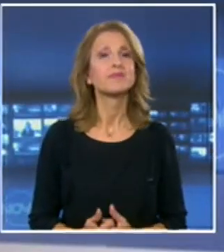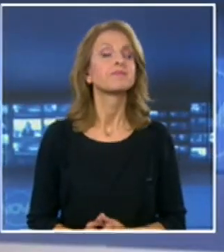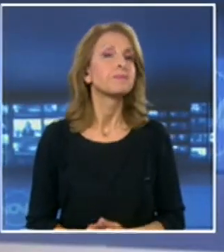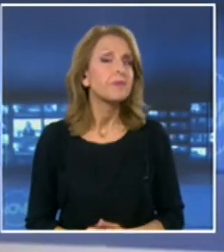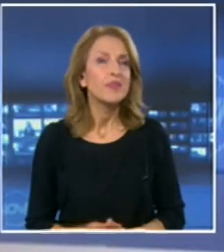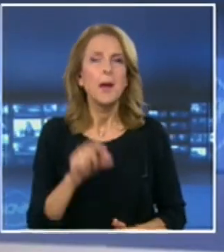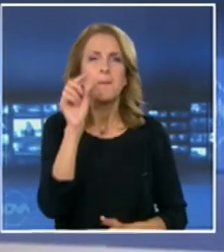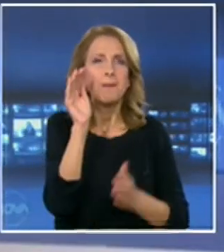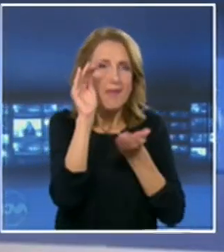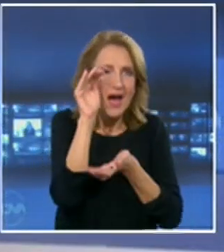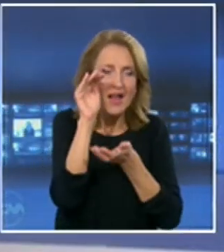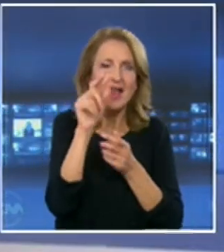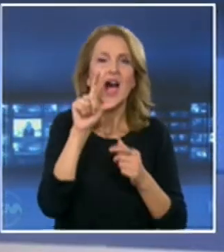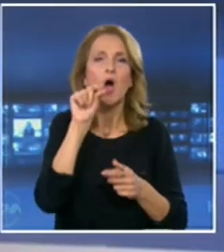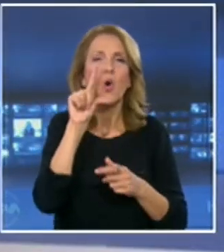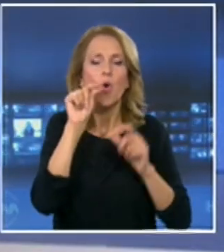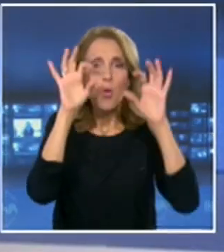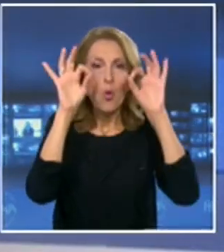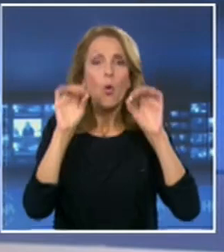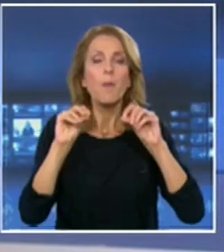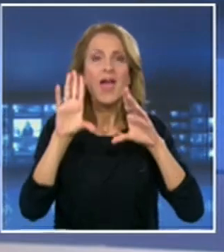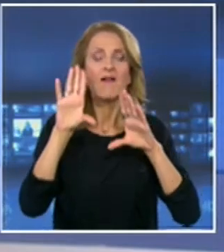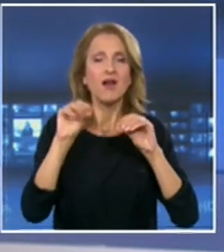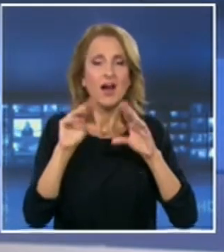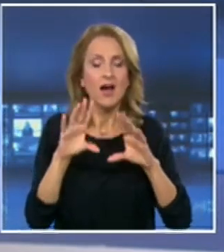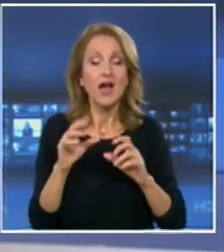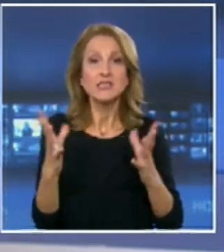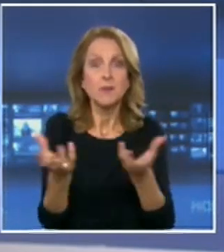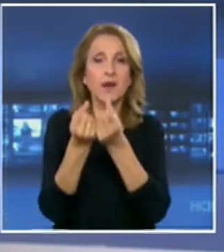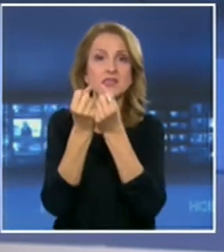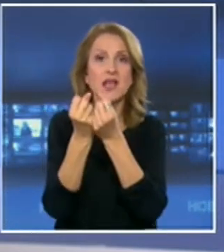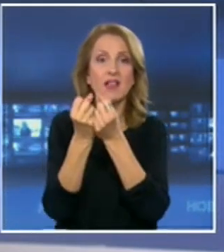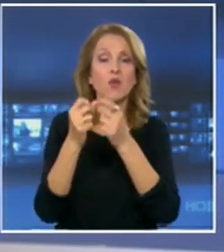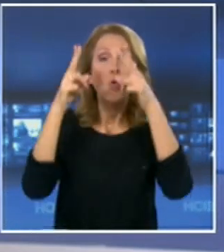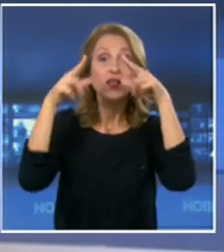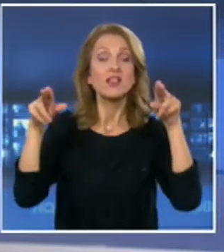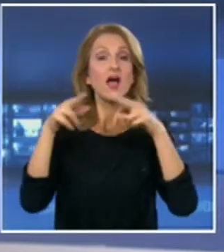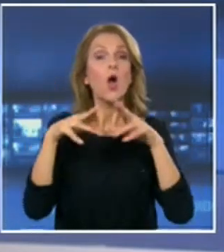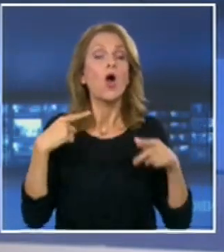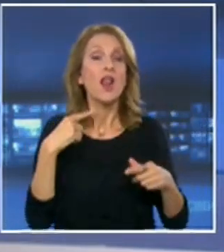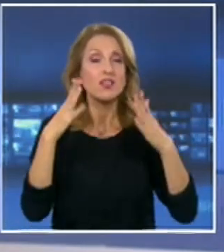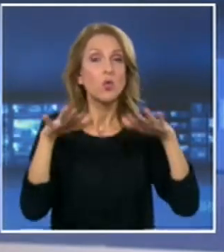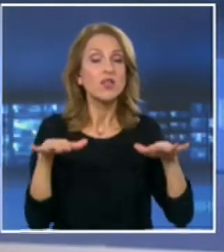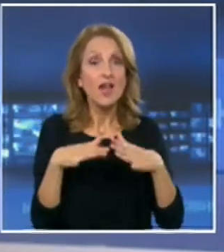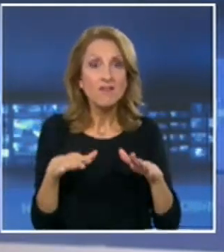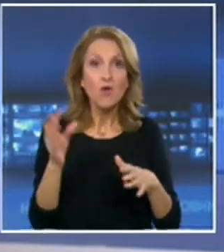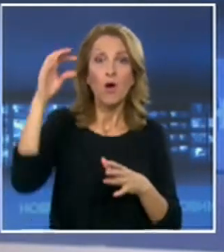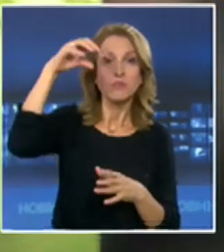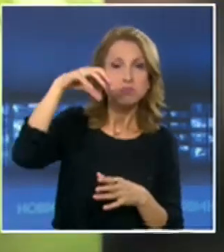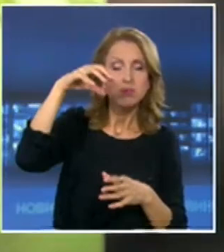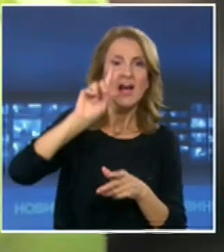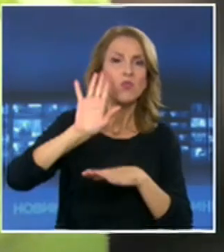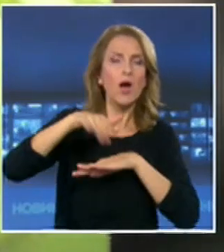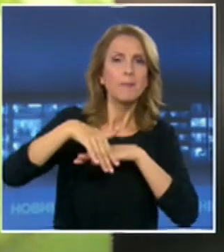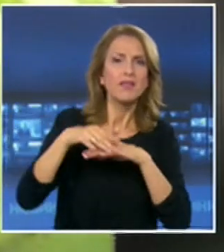Малка кокомявка беше спасена от коледното дърво на Рокфелер Плаза в Нью-Йорк. Птицата попаднала в капан, когато дървото, на